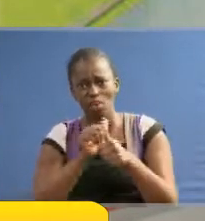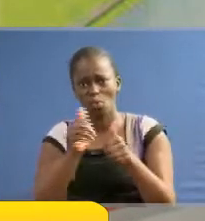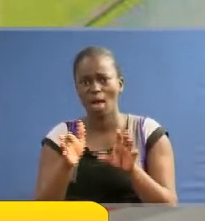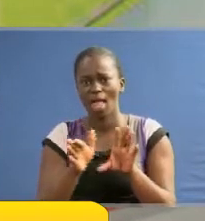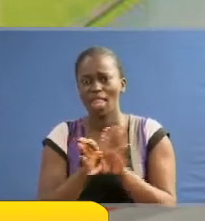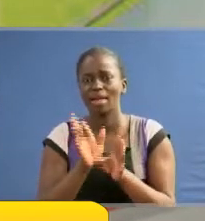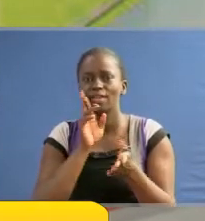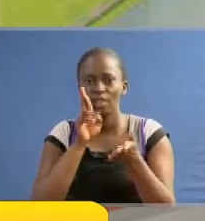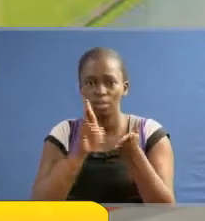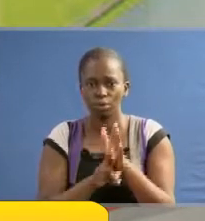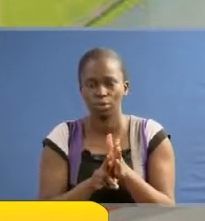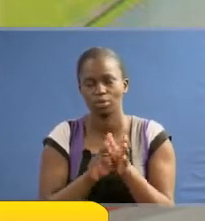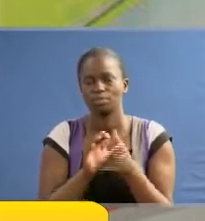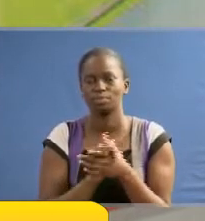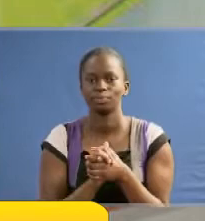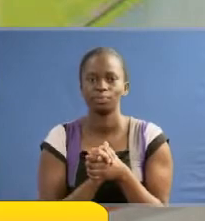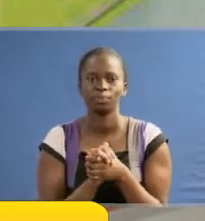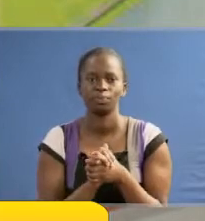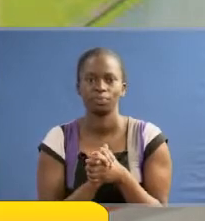yake kamili, Christine Kamau.